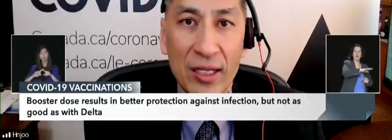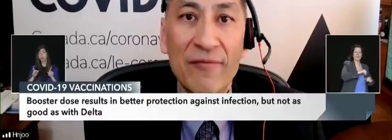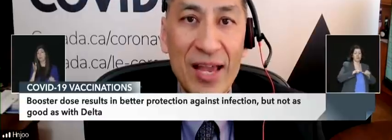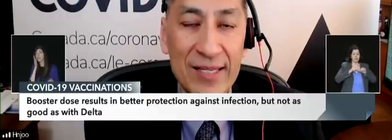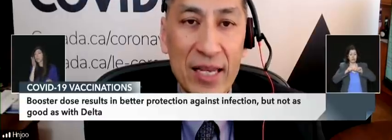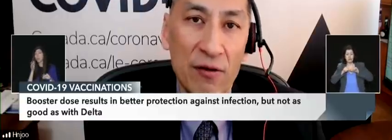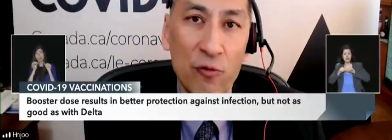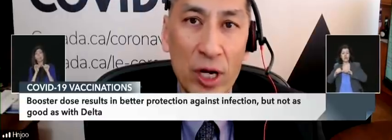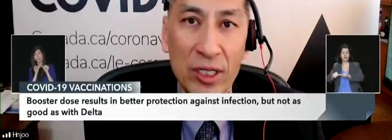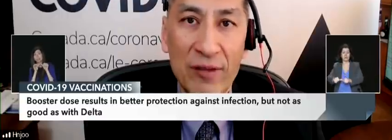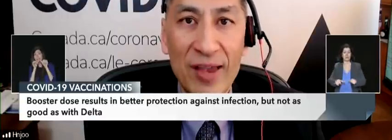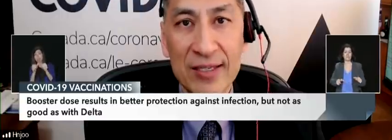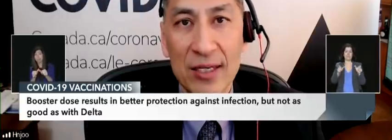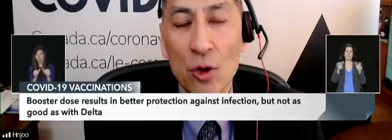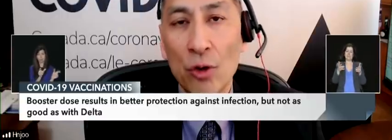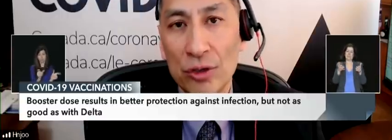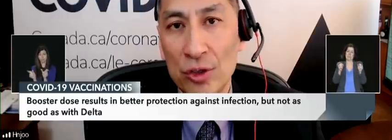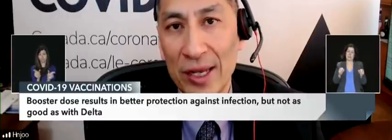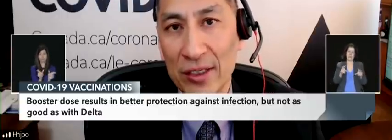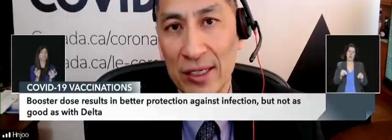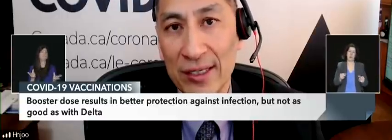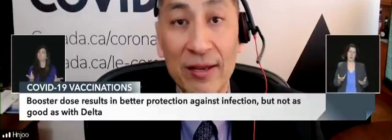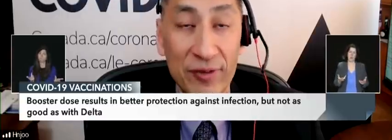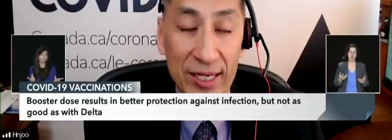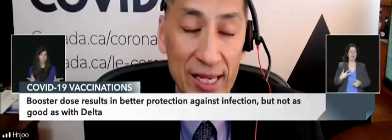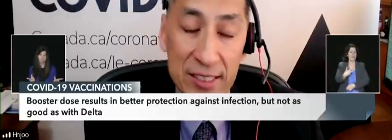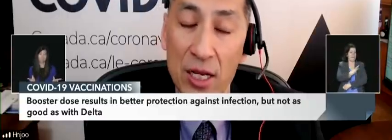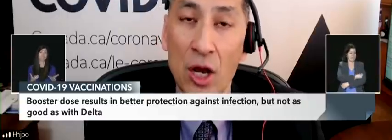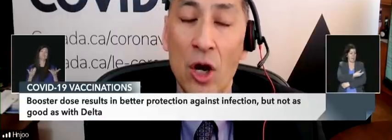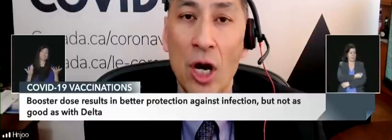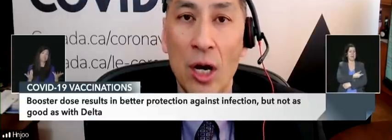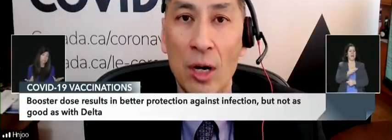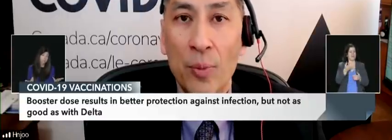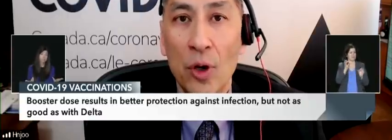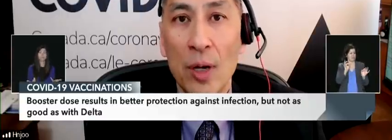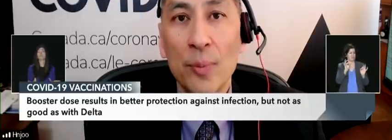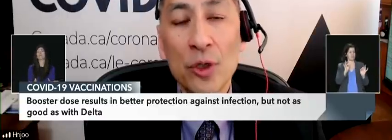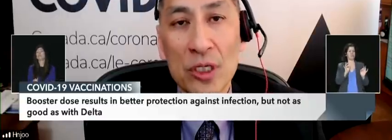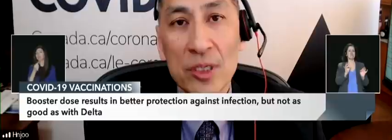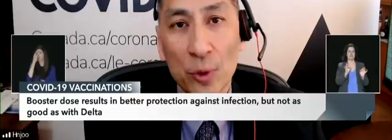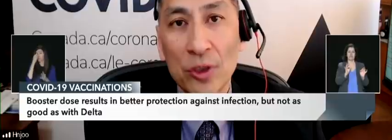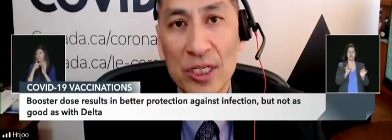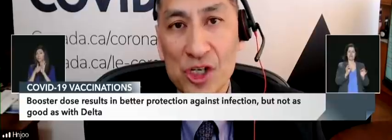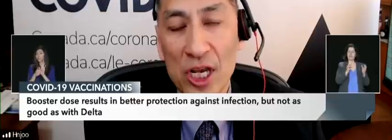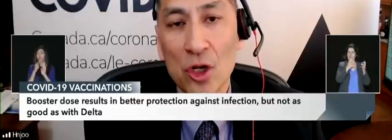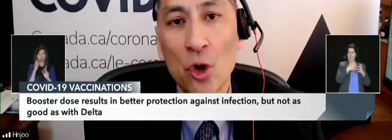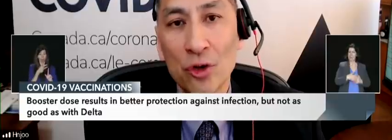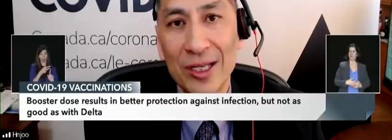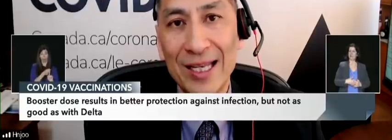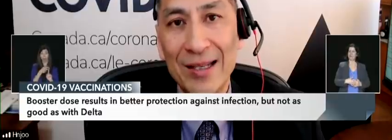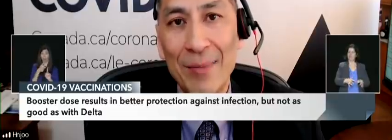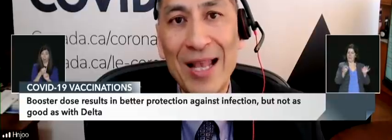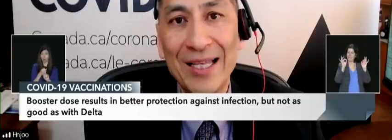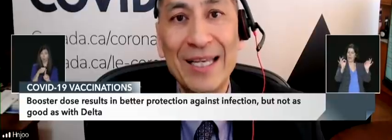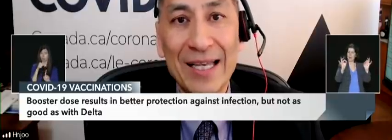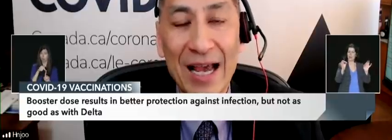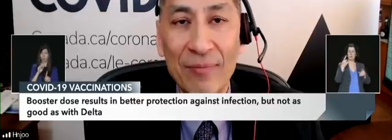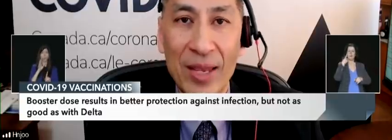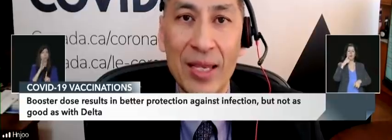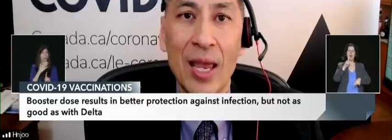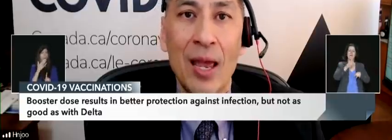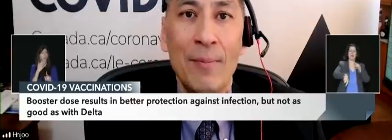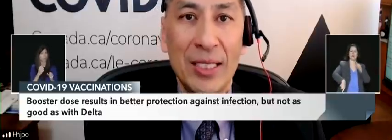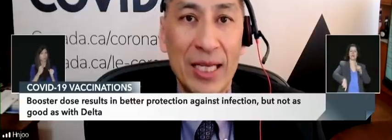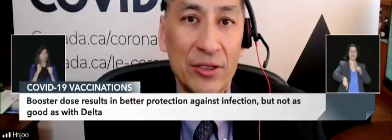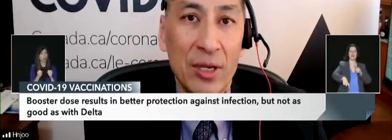avec les vaccins, on voit que les vaccins continuent à être très efficaces pour se protéger contre les maladies